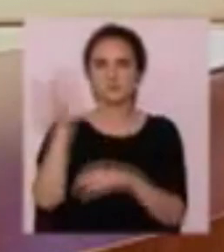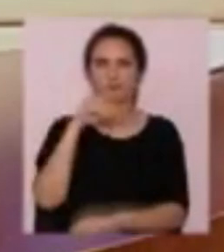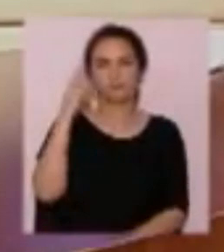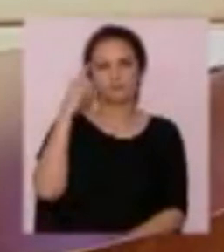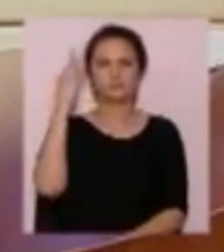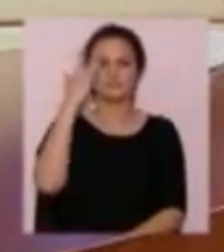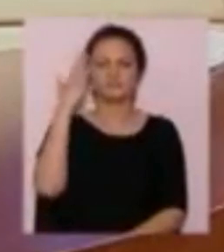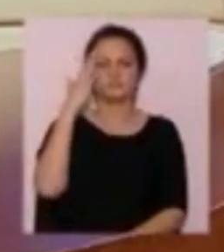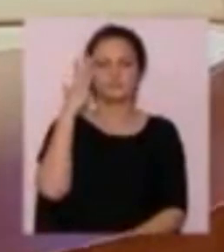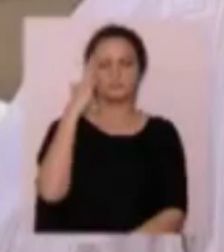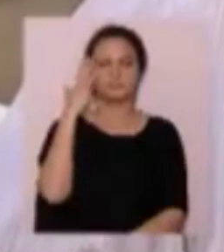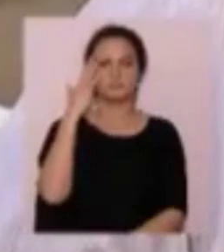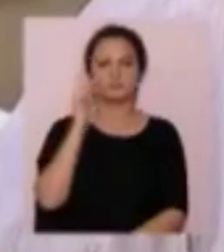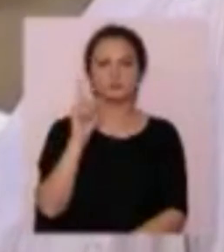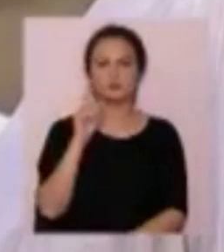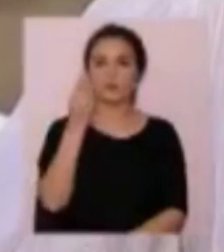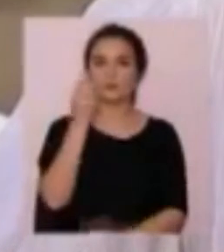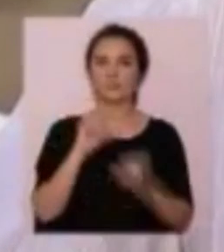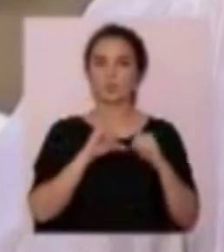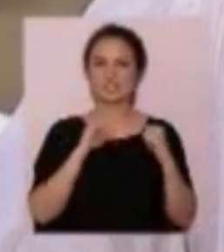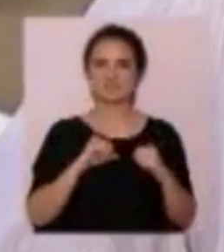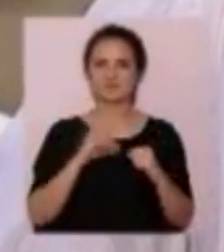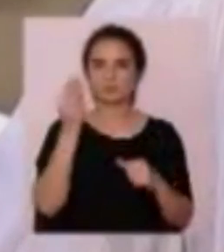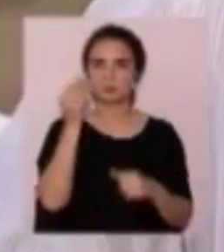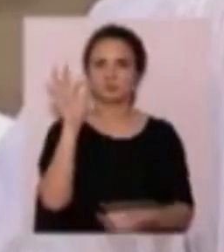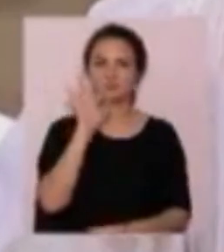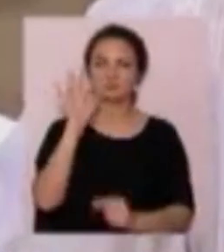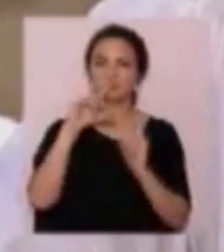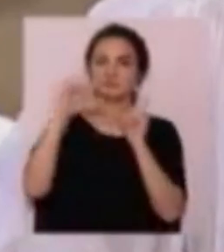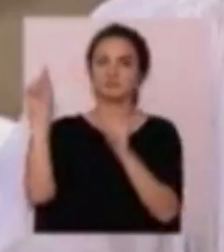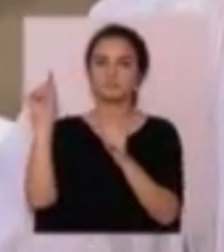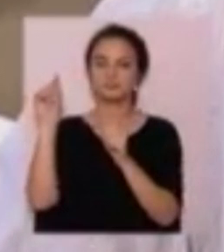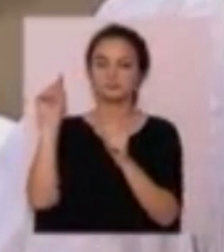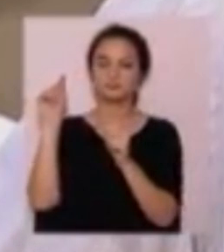იმას, რომ ფოლის გულისთვის მიდიან და მე იმას ასეთ